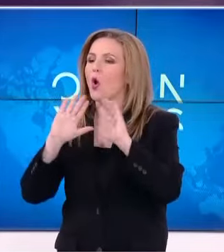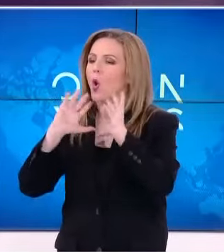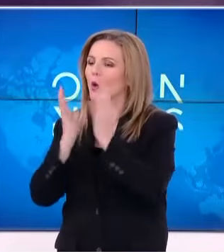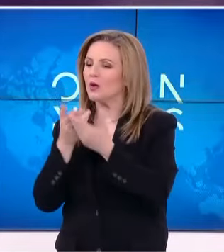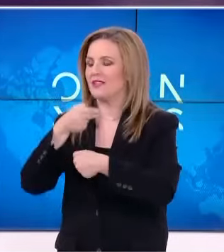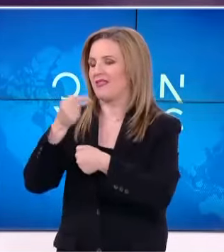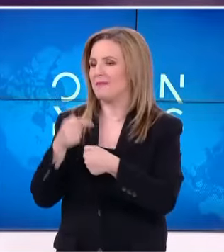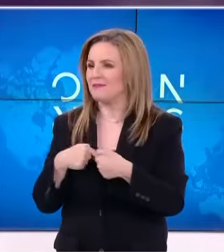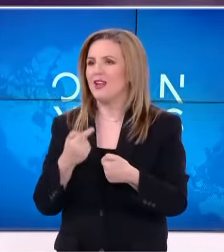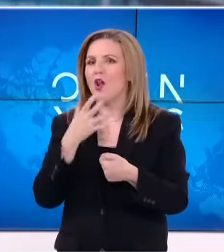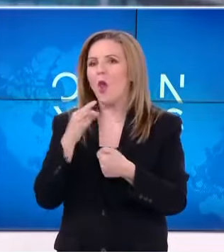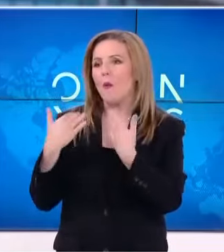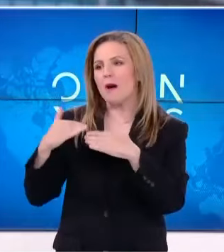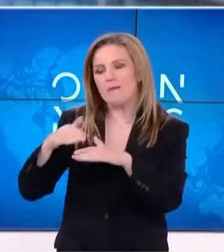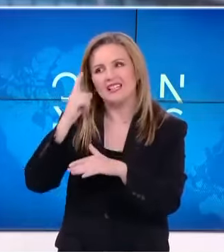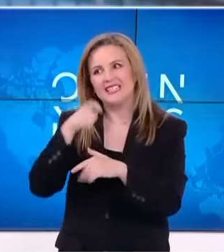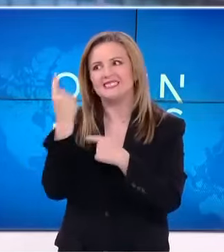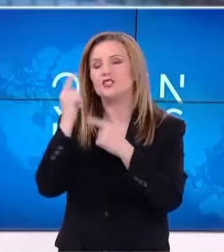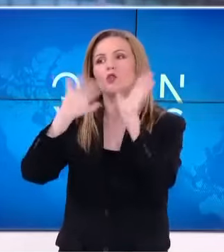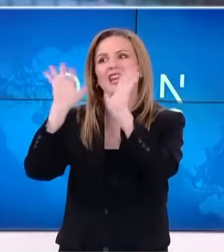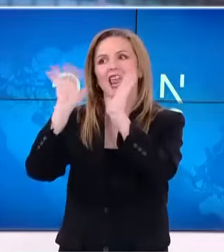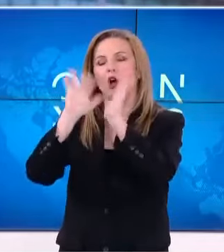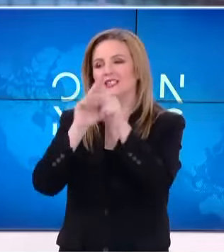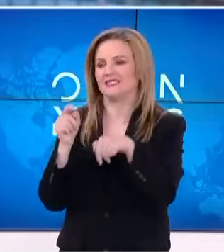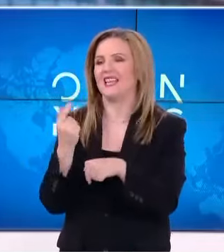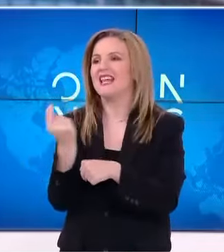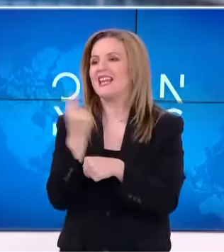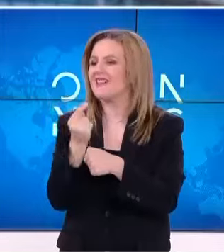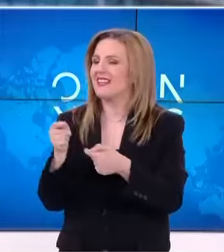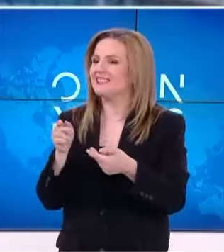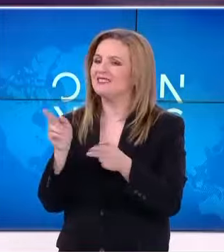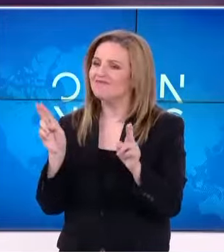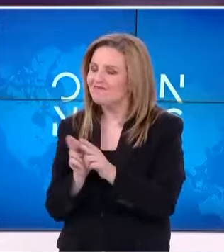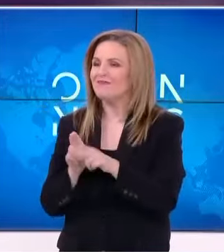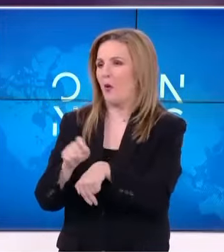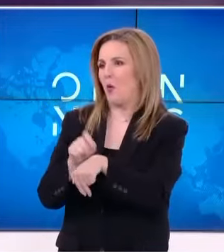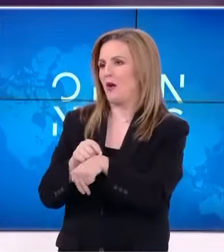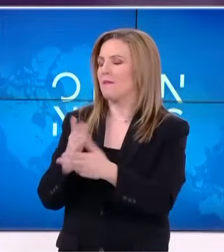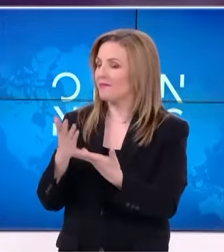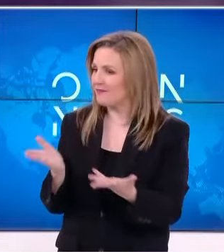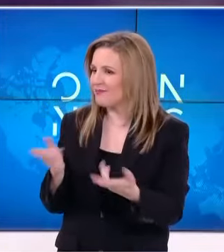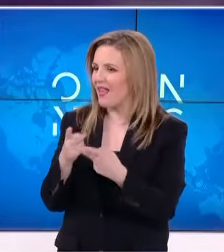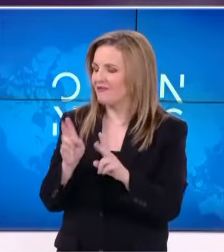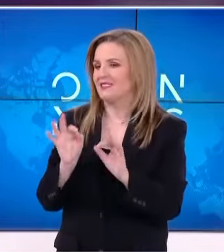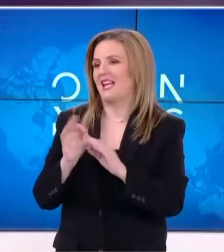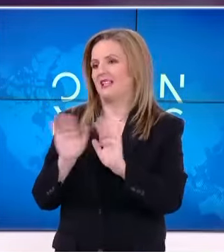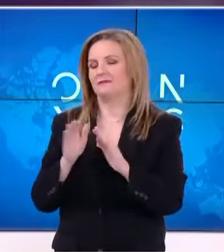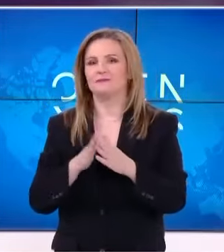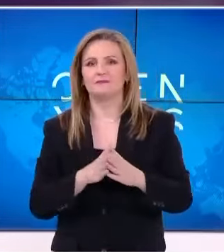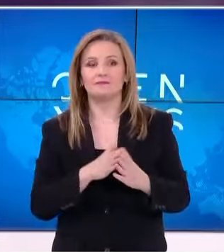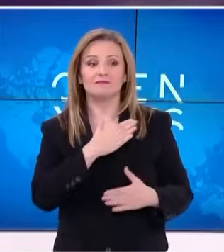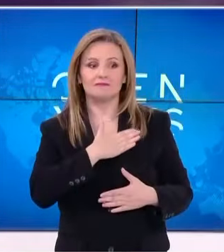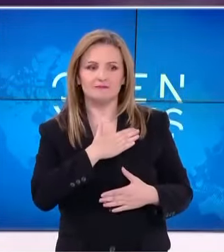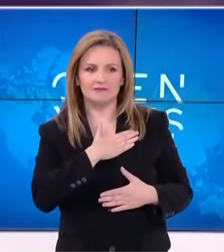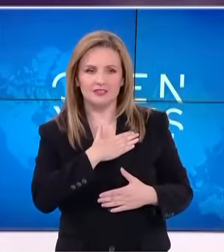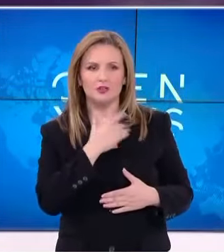πολύ καλά έχουμε κάνει και εκπομπές μαζί άλλο οι εκπομπές ο χρόνος του δελτίου είναι περιορισμένος παρόλα αυτά ολοκληρώστε σας ευχαριστώ κατανοώ ότι είναι πολύ